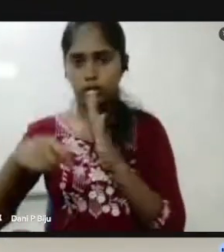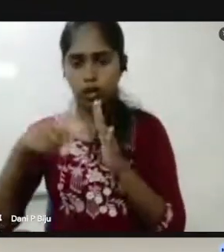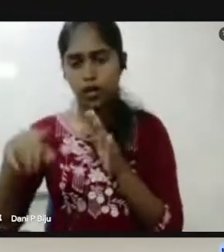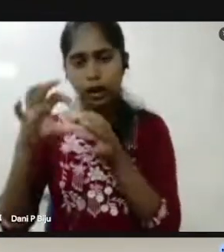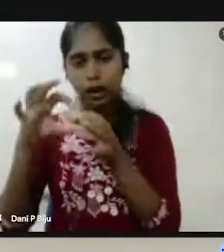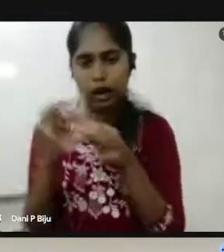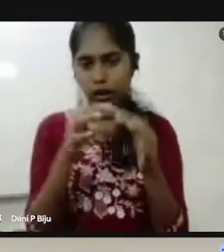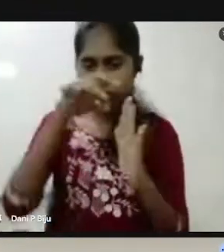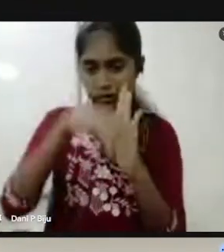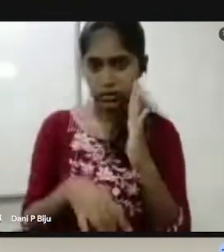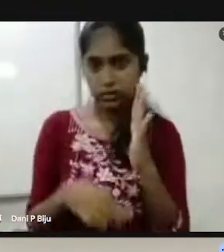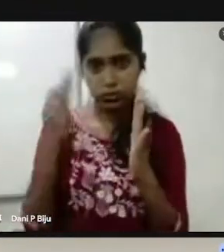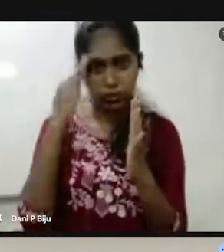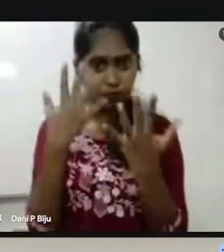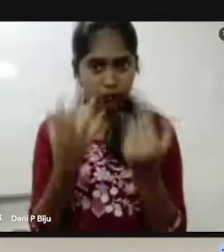നമ്പറിൽ നിങ്ങൾക്ക് കോണ്ടാക്ട് ചെയ്യാം.